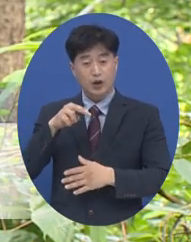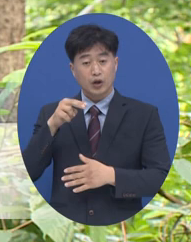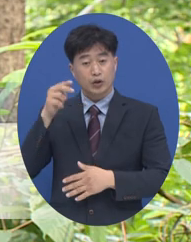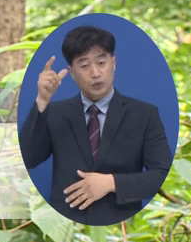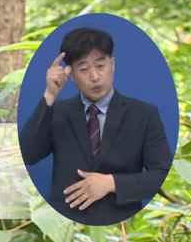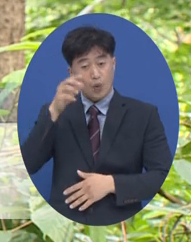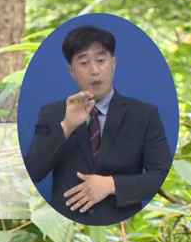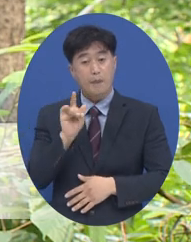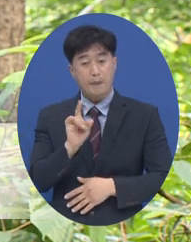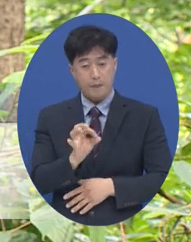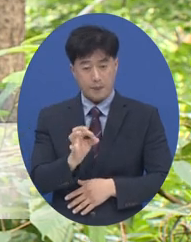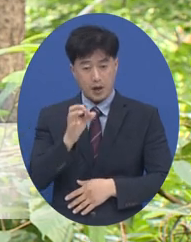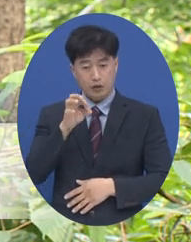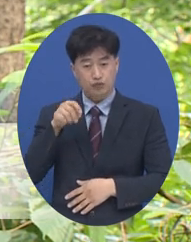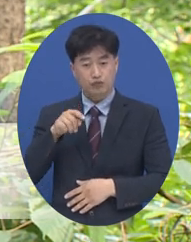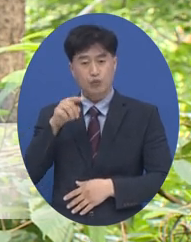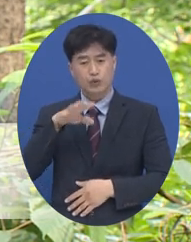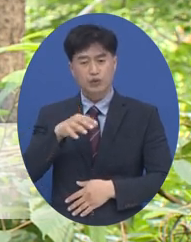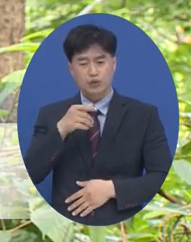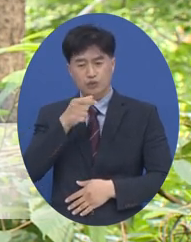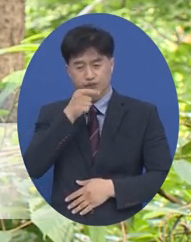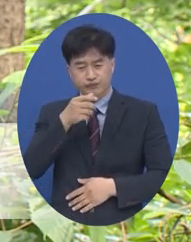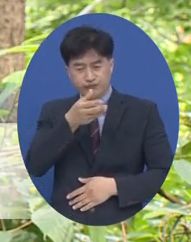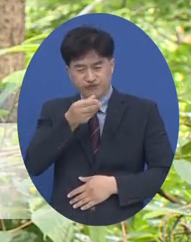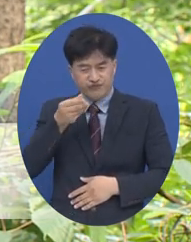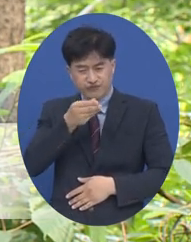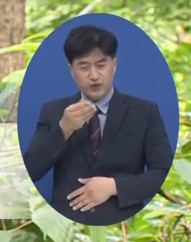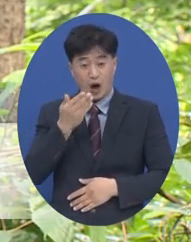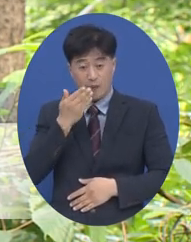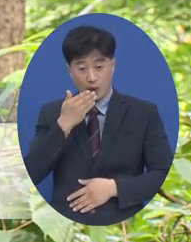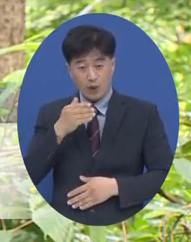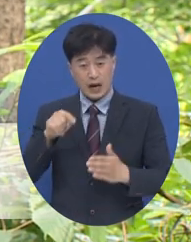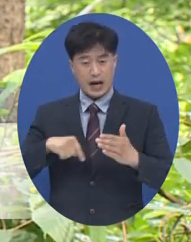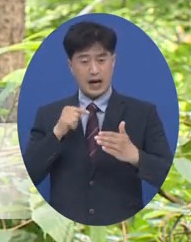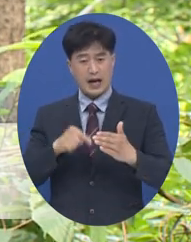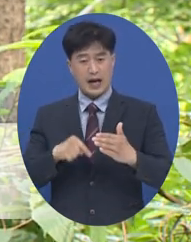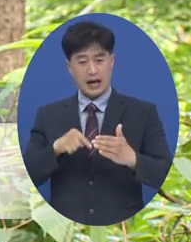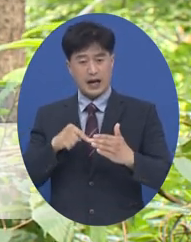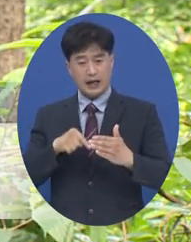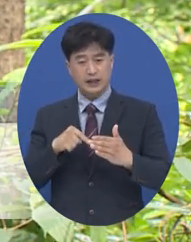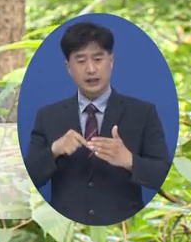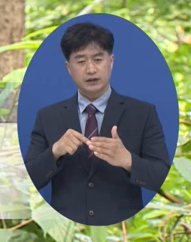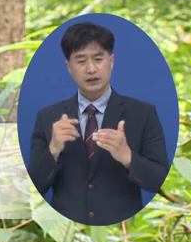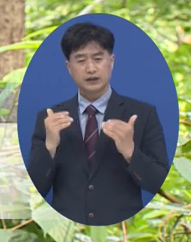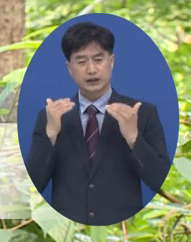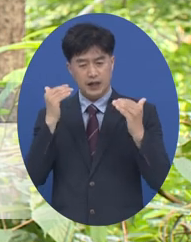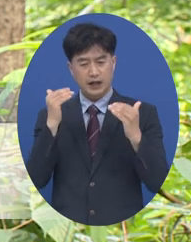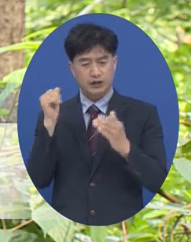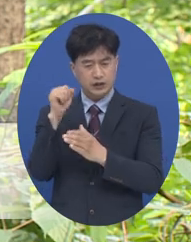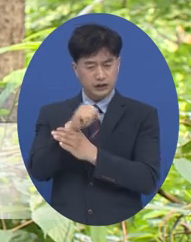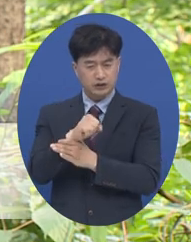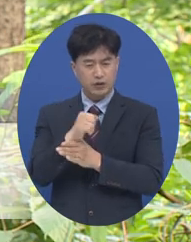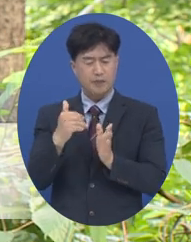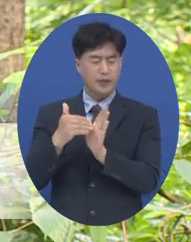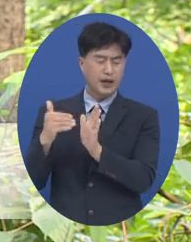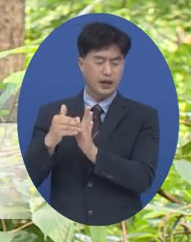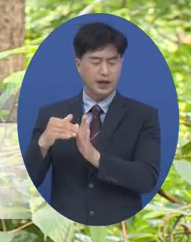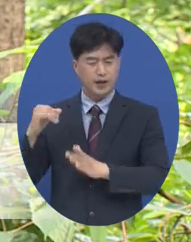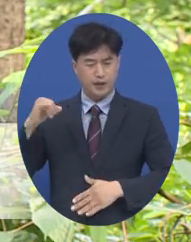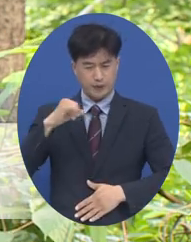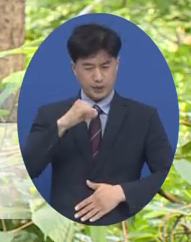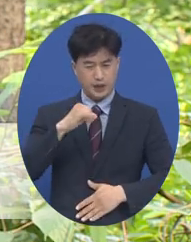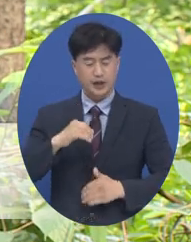저희가 솔방울이라고 하는 솔방울에서 즙을 빨아먹으면서요. 그 안쪽에 있는 국가 성숙을 방해를